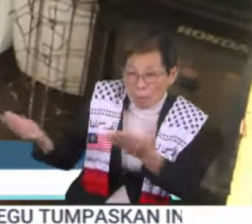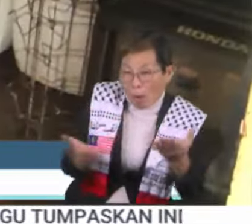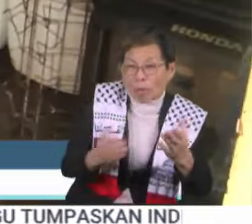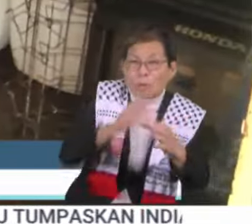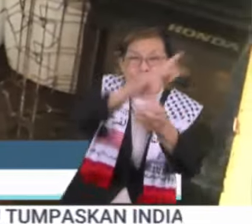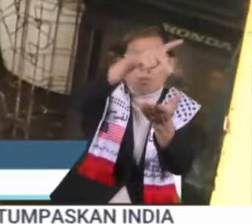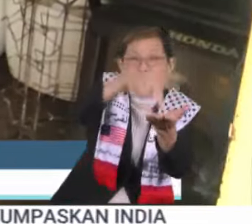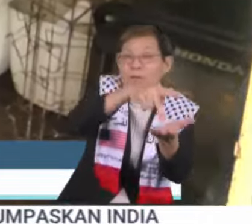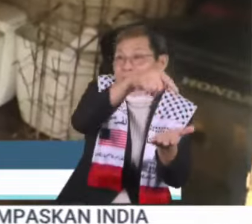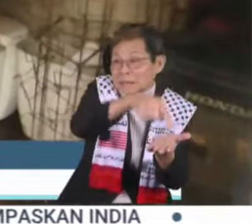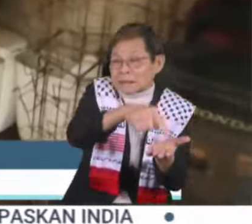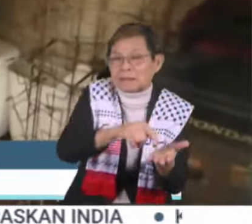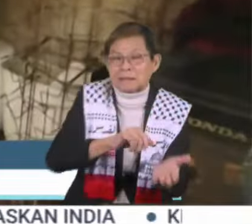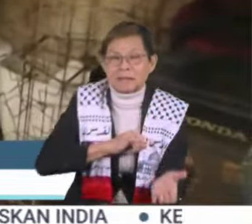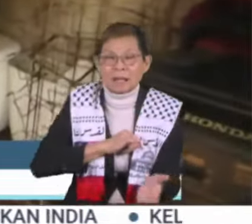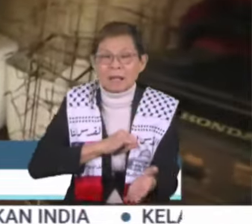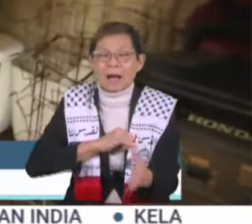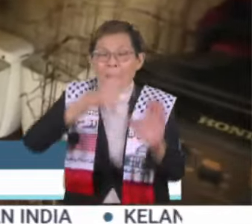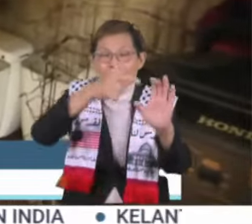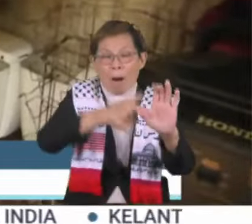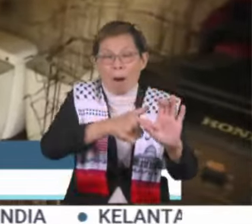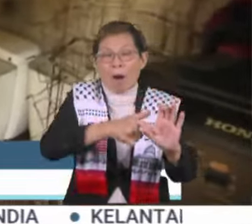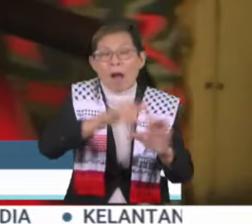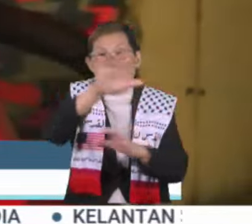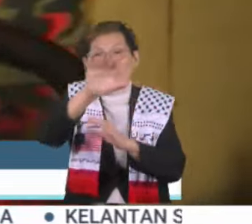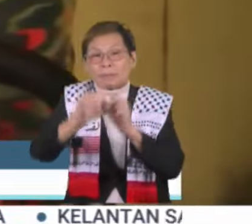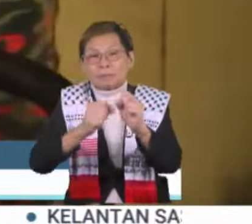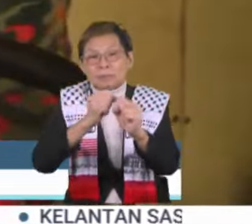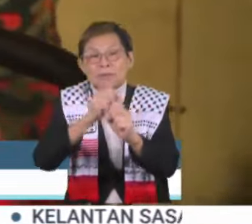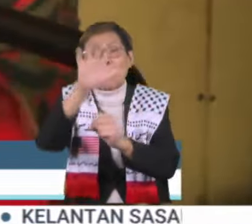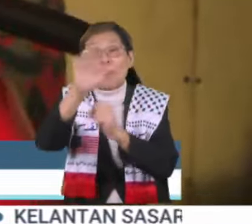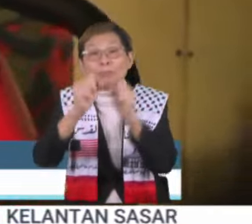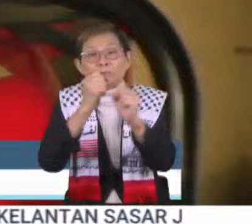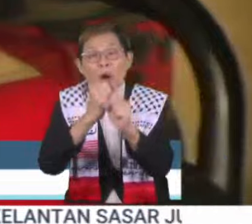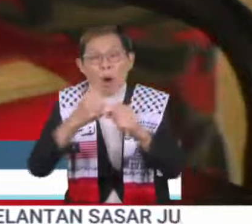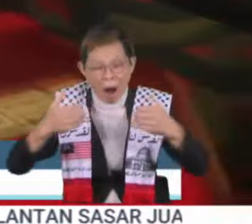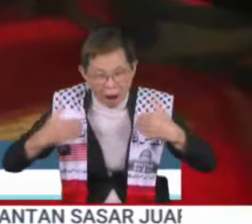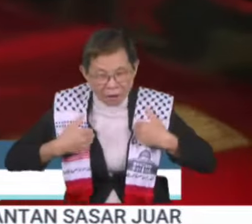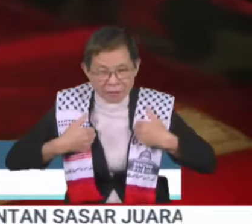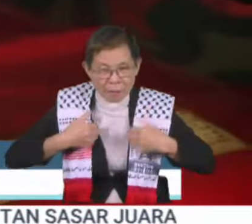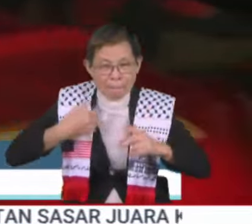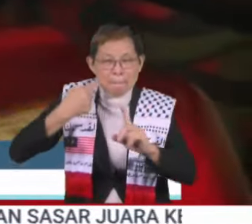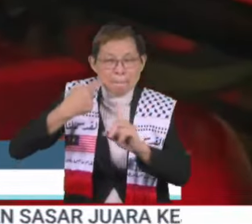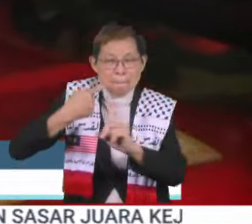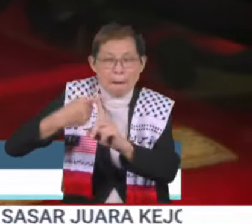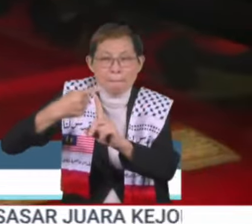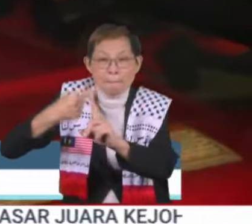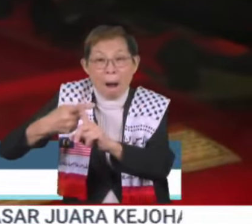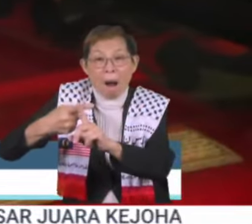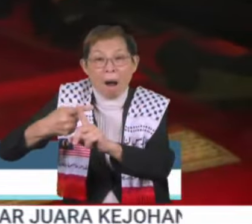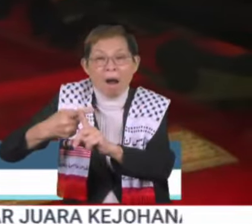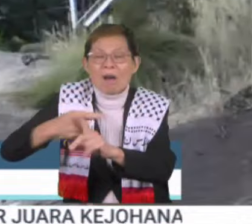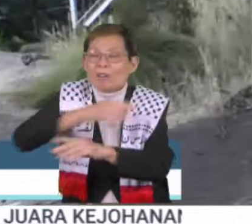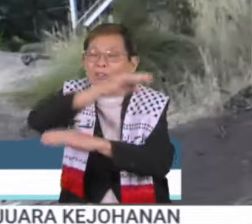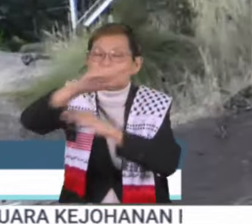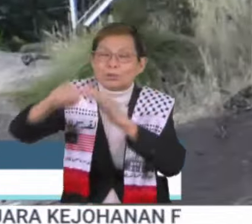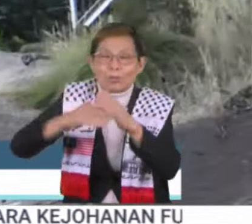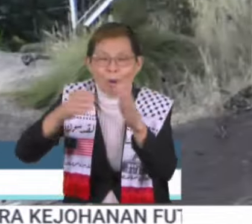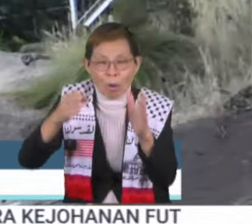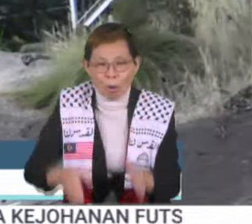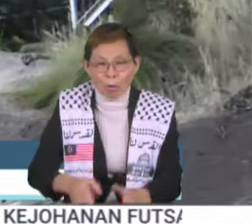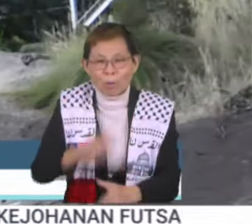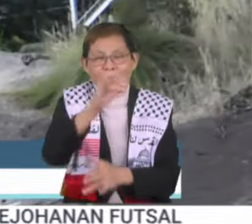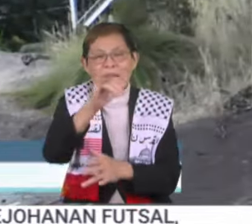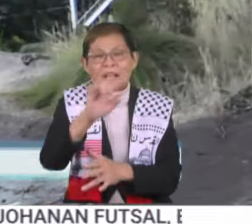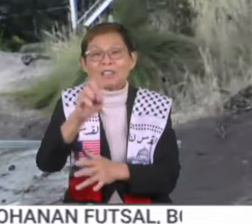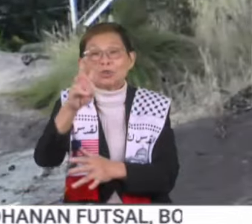ini. Diharap juga seiring pencapaian Petronas selama 50 tahun ini dapat mewujudkan impak positif kepada semua pihak.